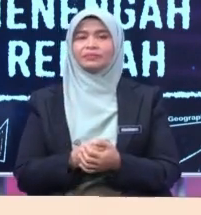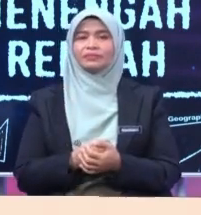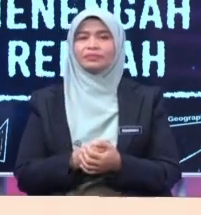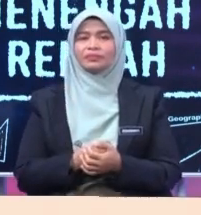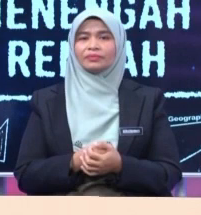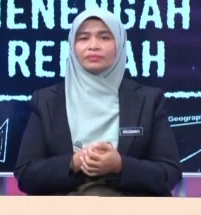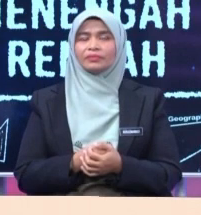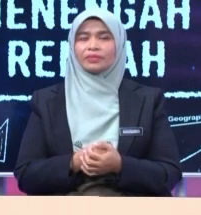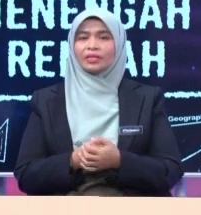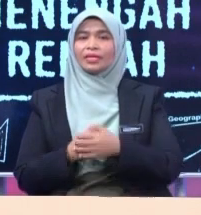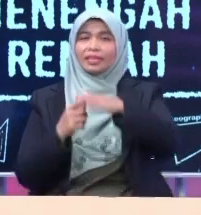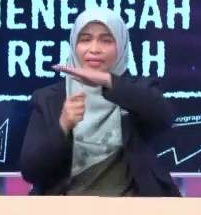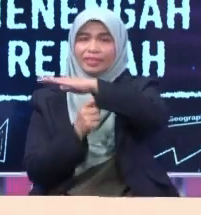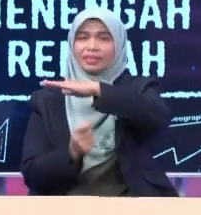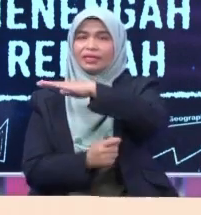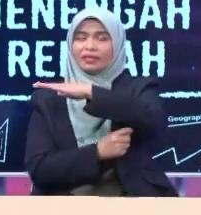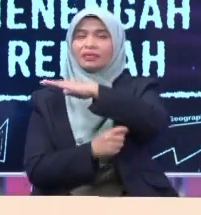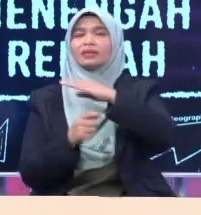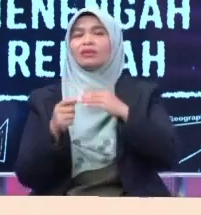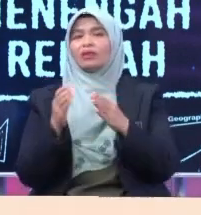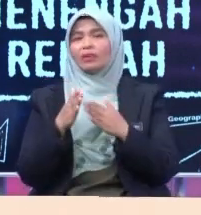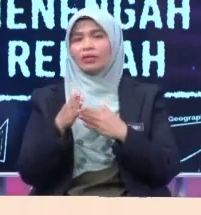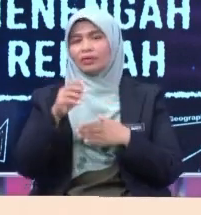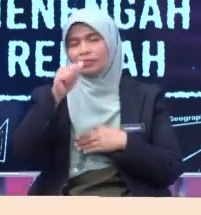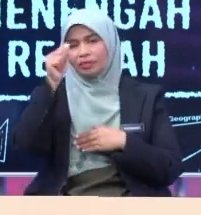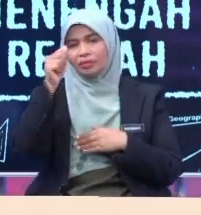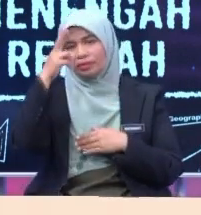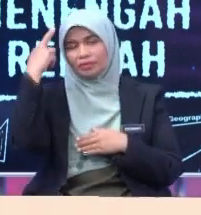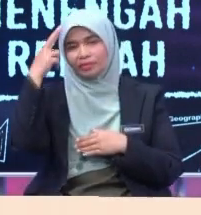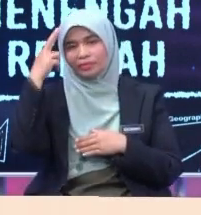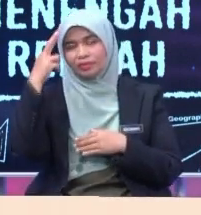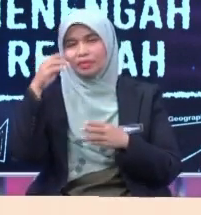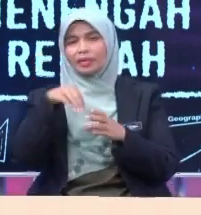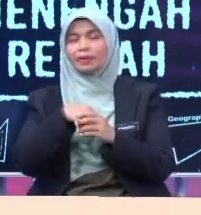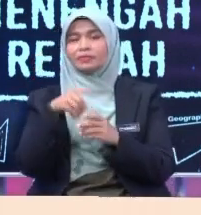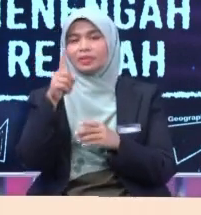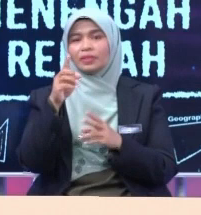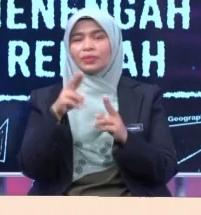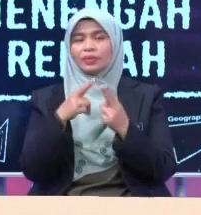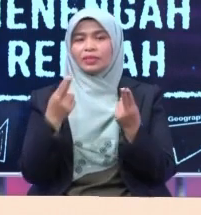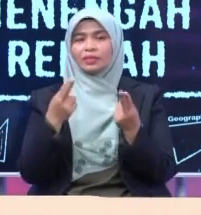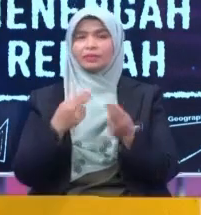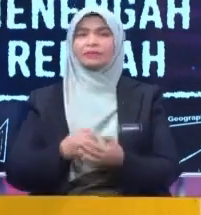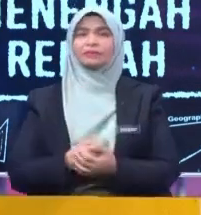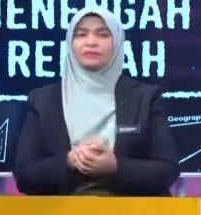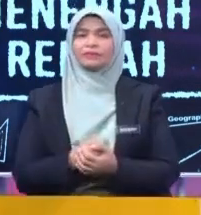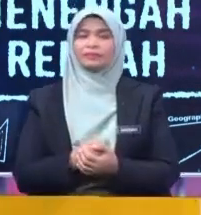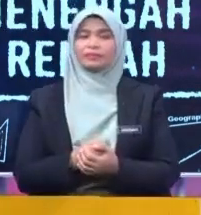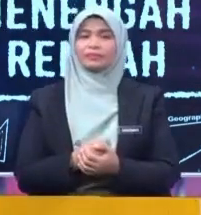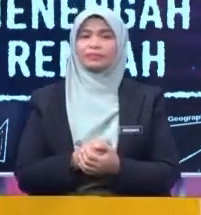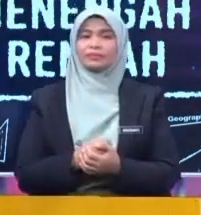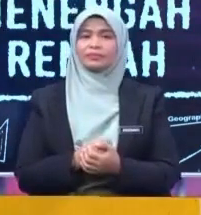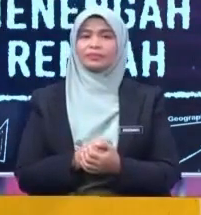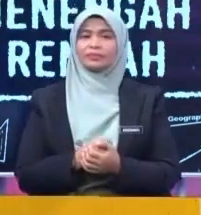Titian sirat ini diterangkan oleh Allah SWT. Diterangkan oleh Rasulullah SAW dalam satu hadis. Rawahu Al-Bukhari. Wa